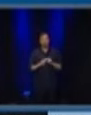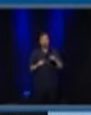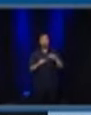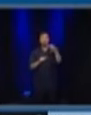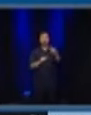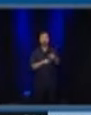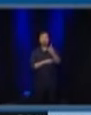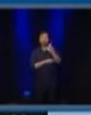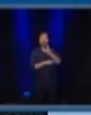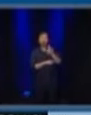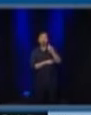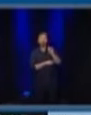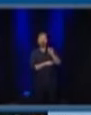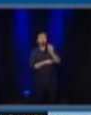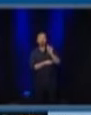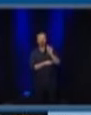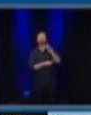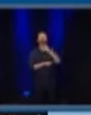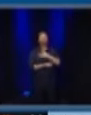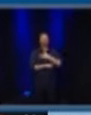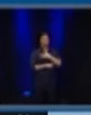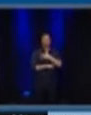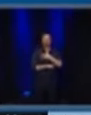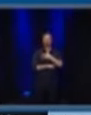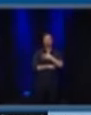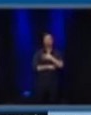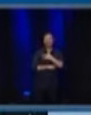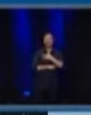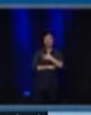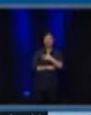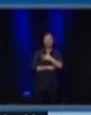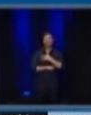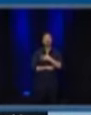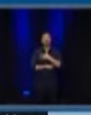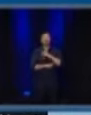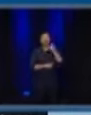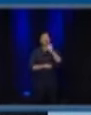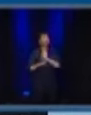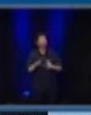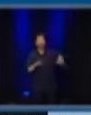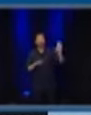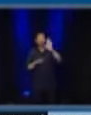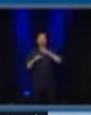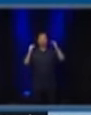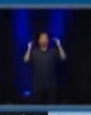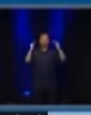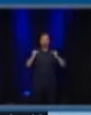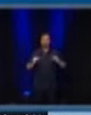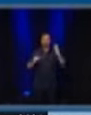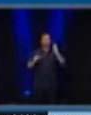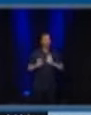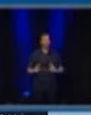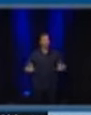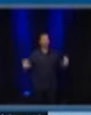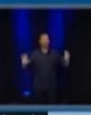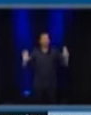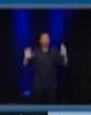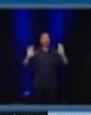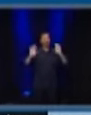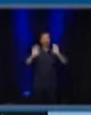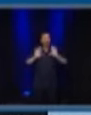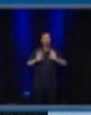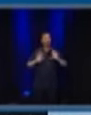mai, bien, je suis très fier, très content de vous annoncer que tout le Québec va passer au vert. Je dirais même